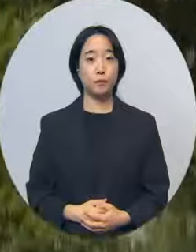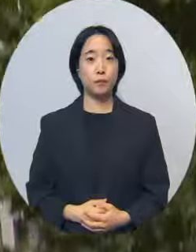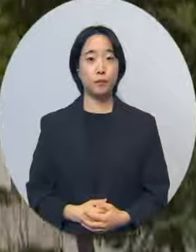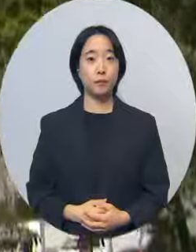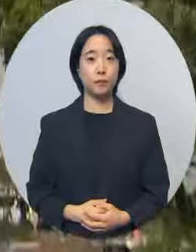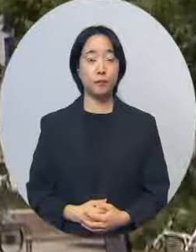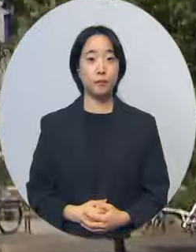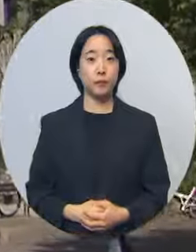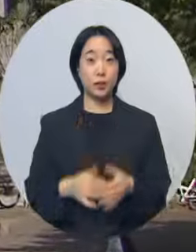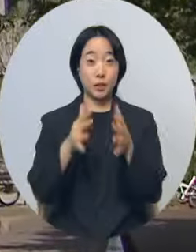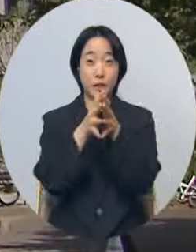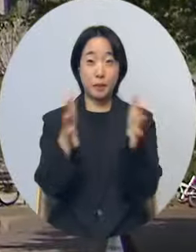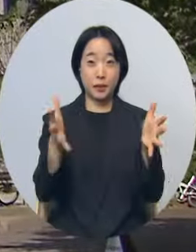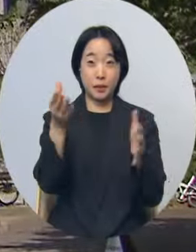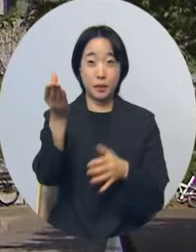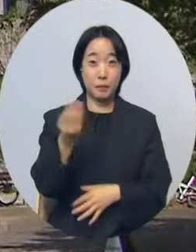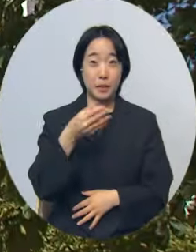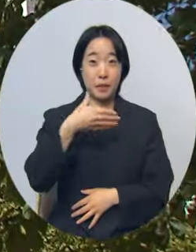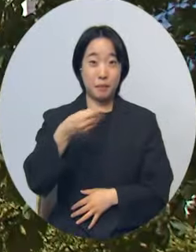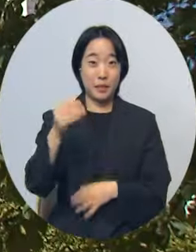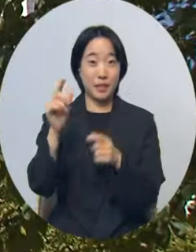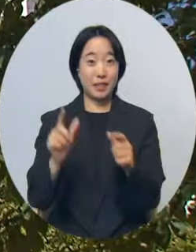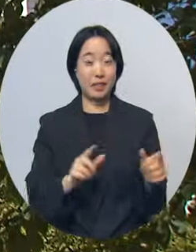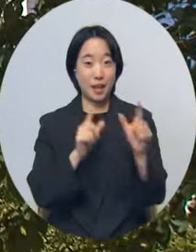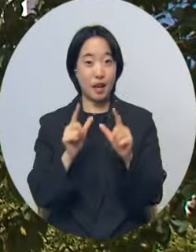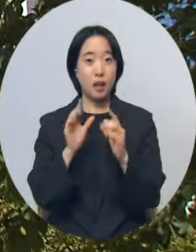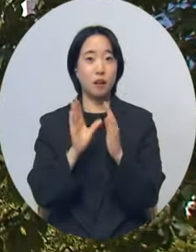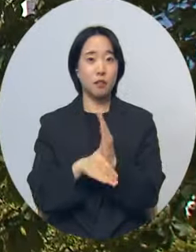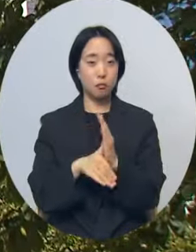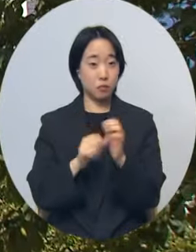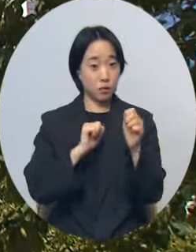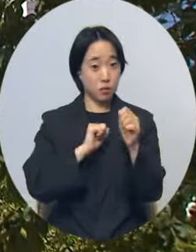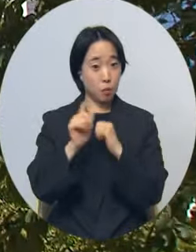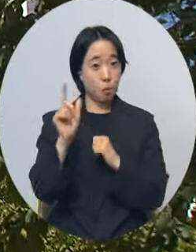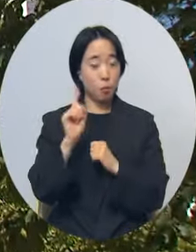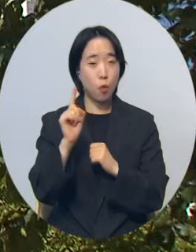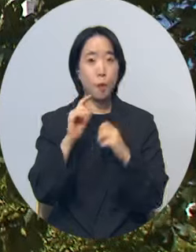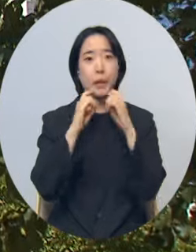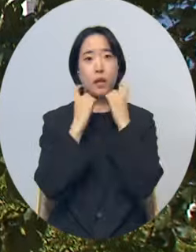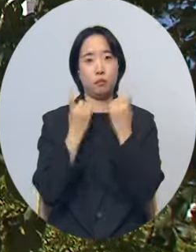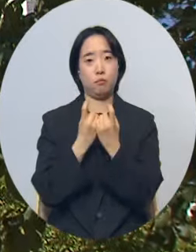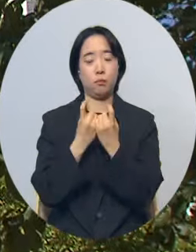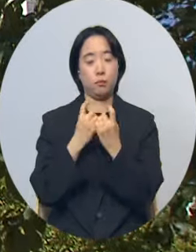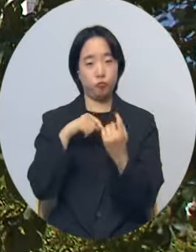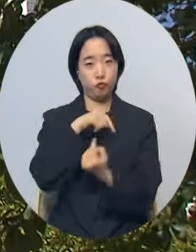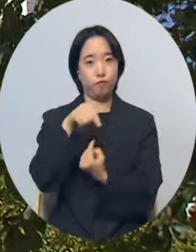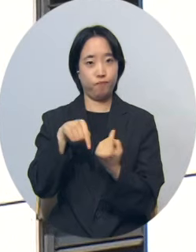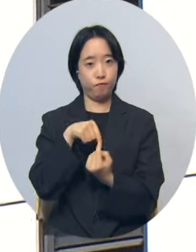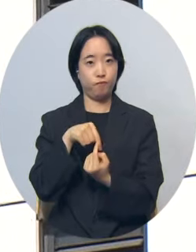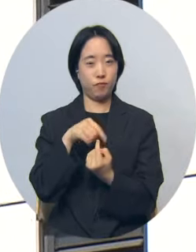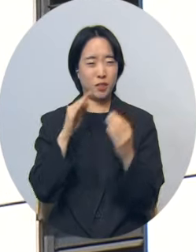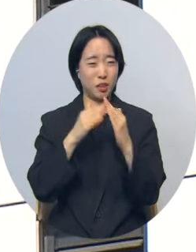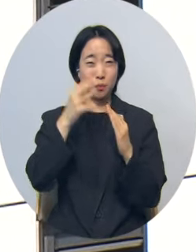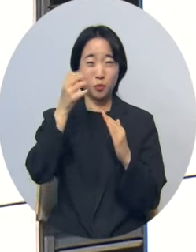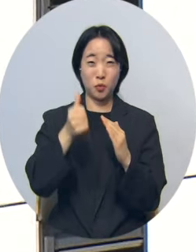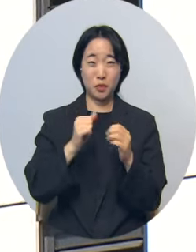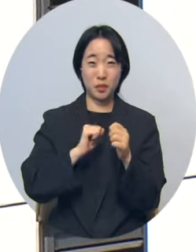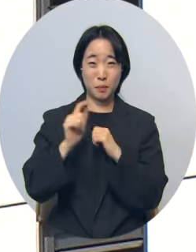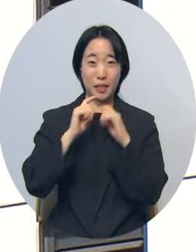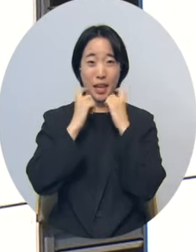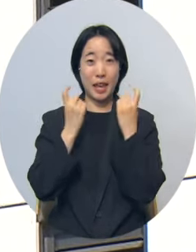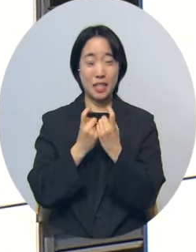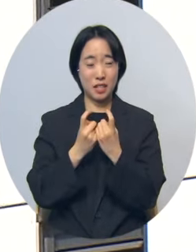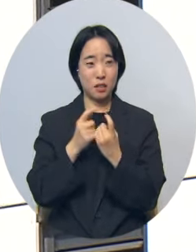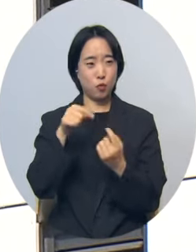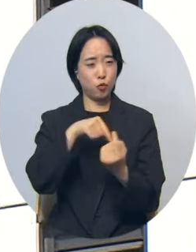정부가 임대 시장의 약 80%를 차지하는 민간 임대 시장의 한계를 개선해 오랜 기간 안정적으로 임차인이